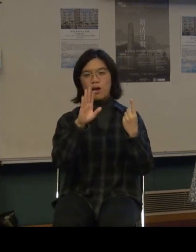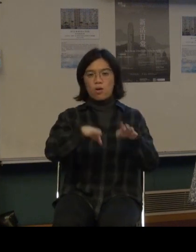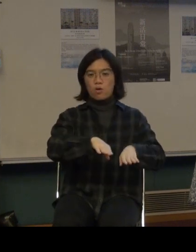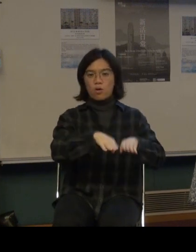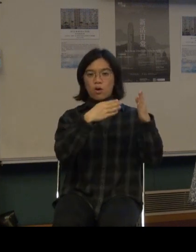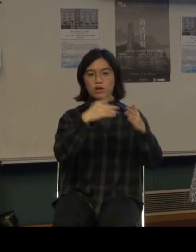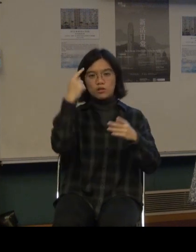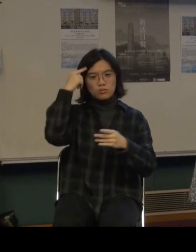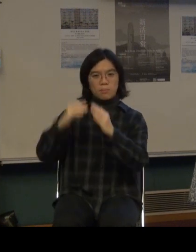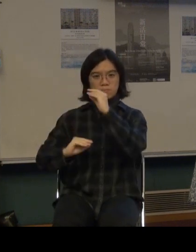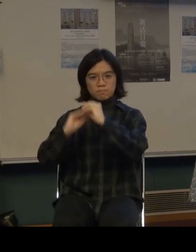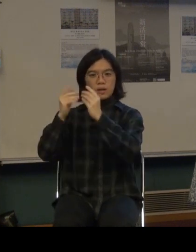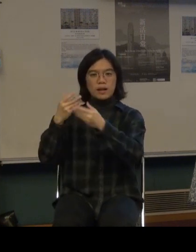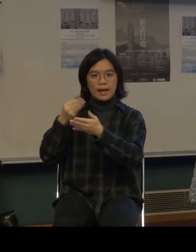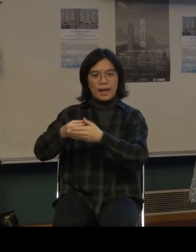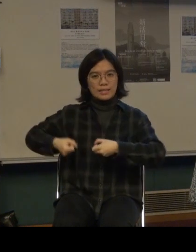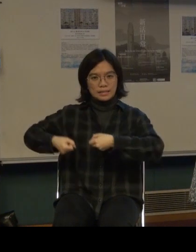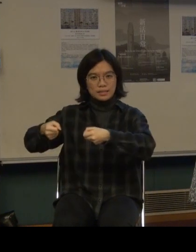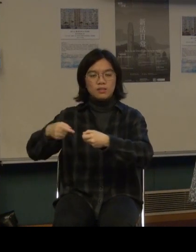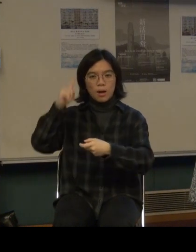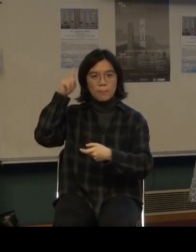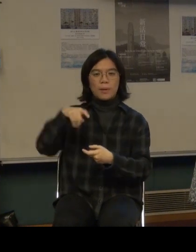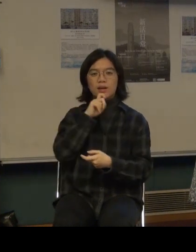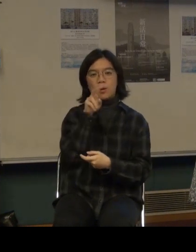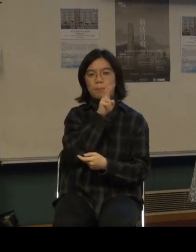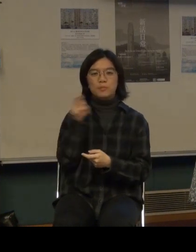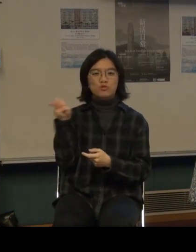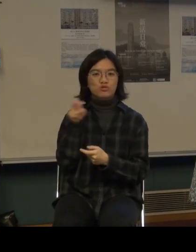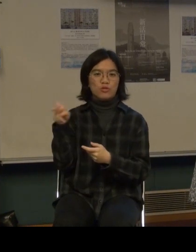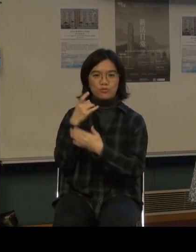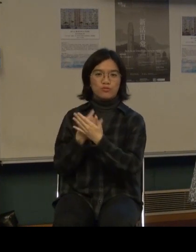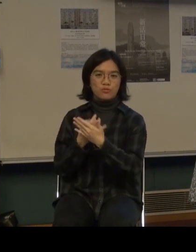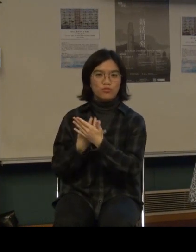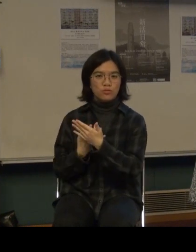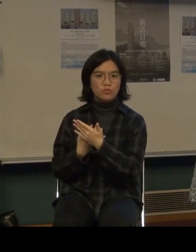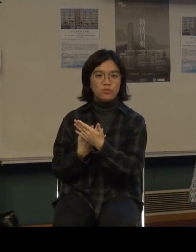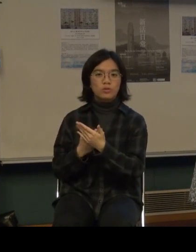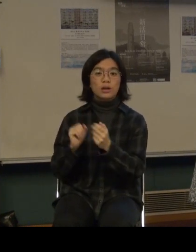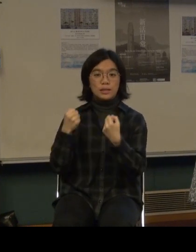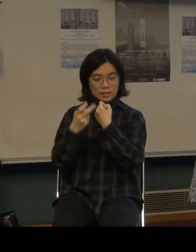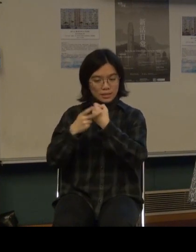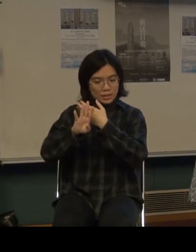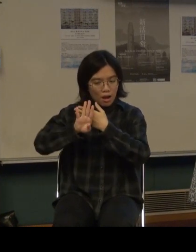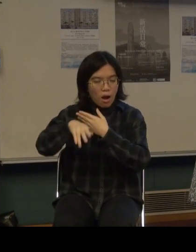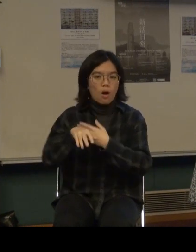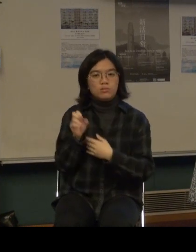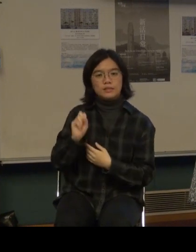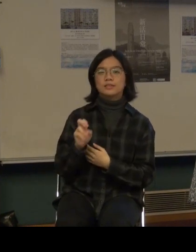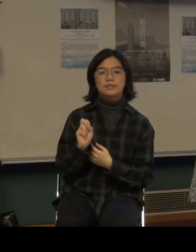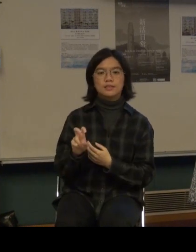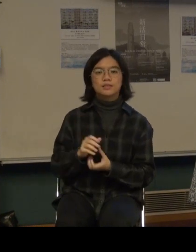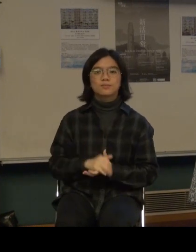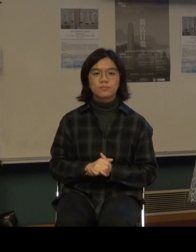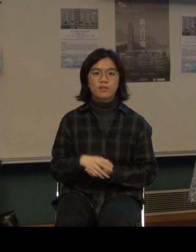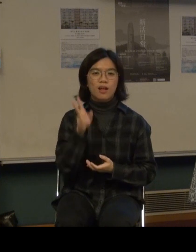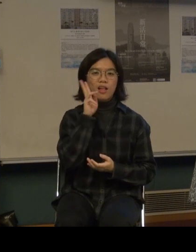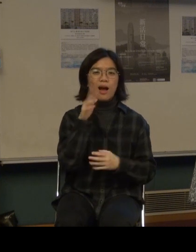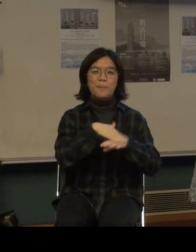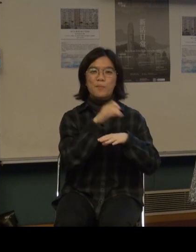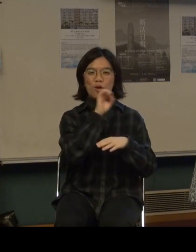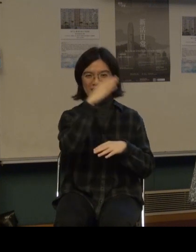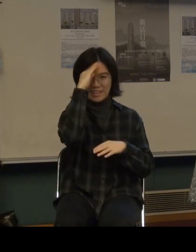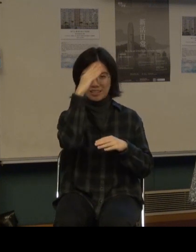經做一個標準化嘅設計。咁啊喺戰後亦都係沿用呢個標準化嘅設計啦。譬如我哋頭先講話咧，即係警署啊，其